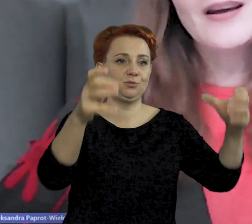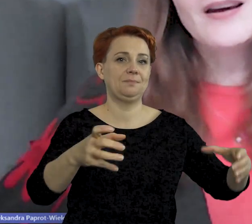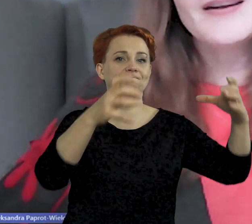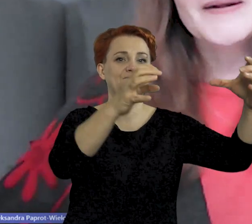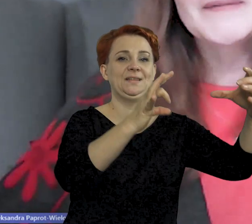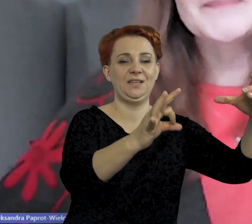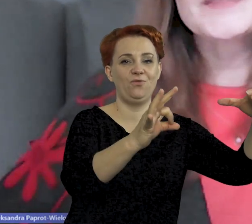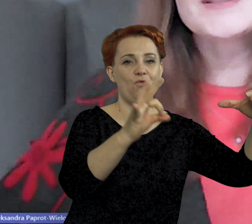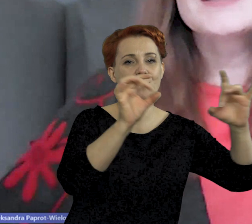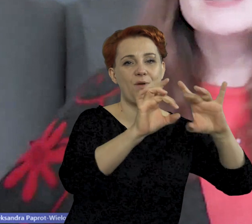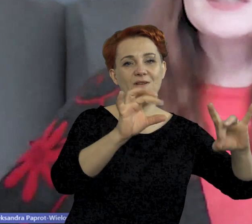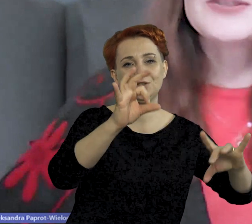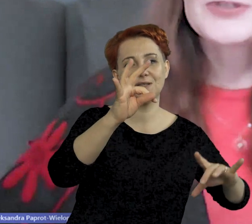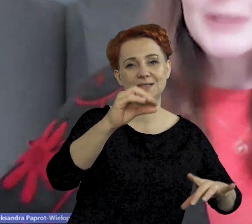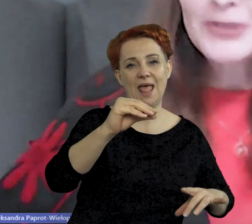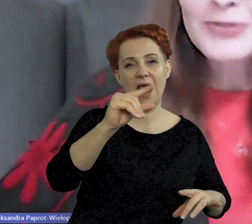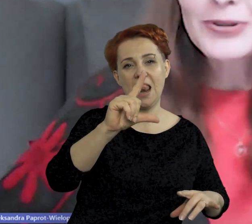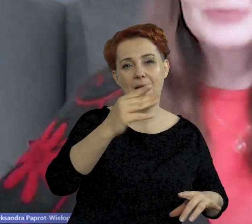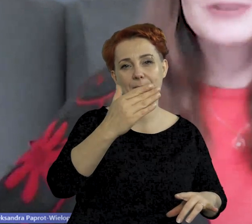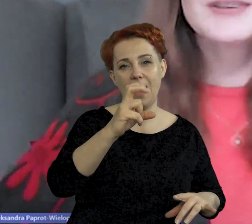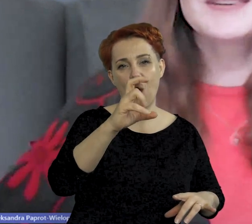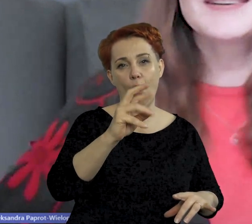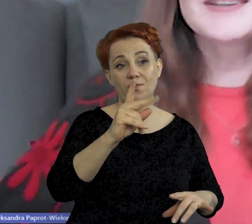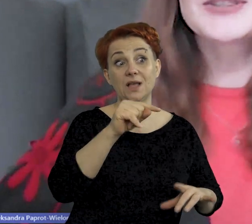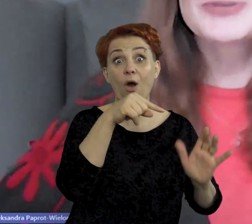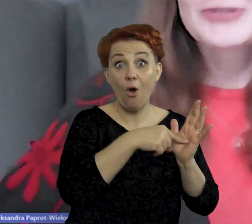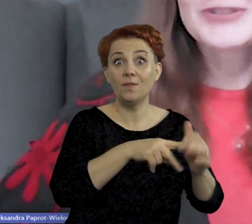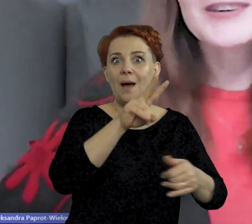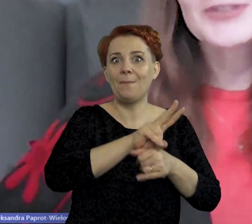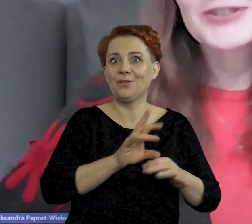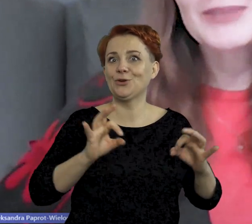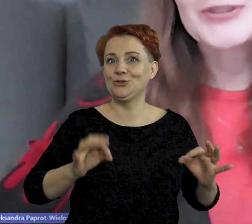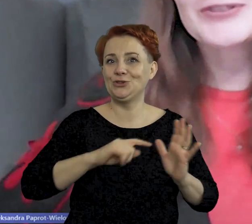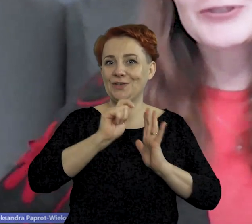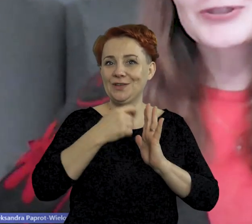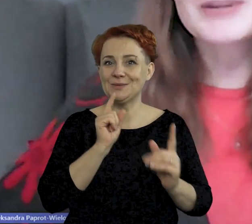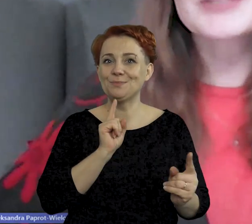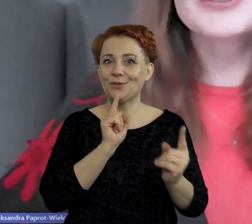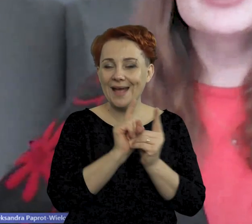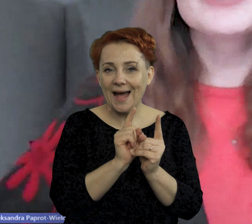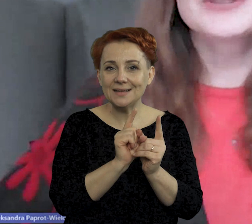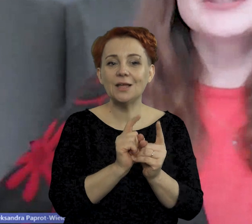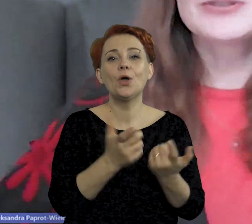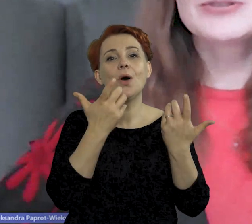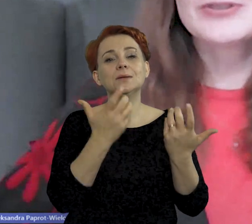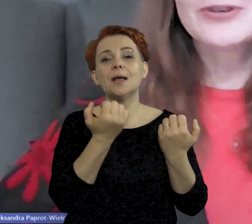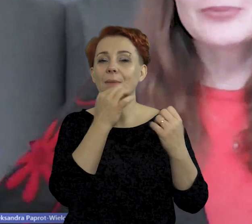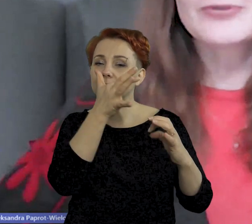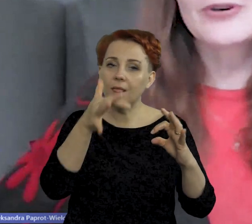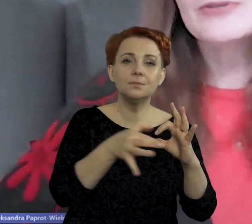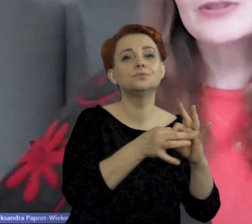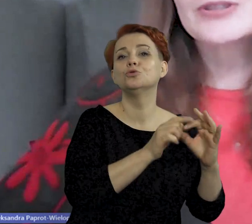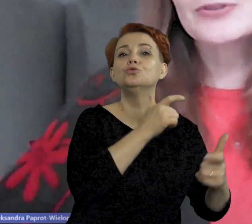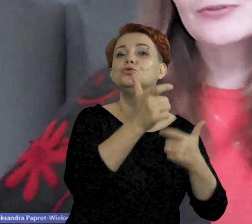Stelmachowskiej. Z racji tego, że jest patronką naszego odcinka, ja też chciałabym się troszkę bardziej odnieść właśnie do jej